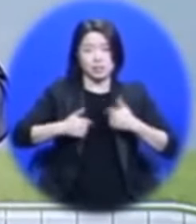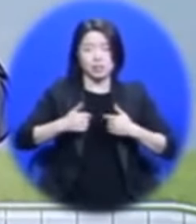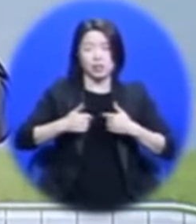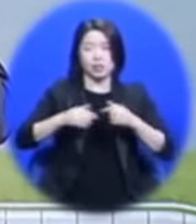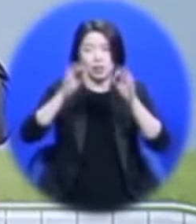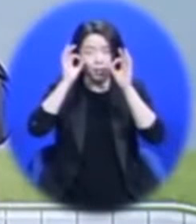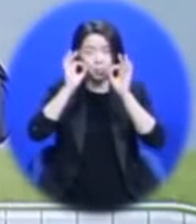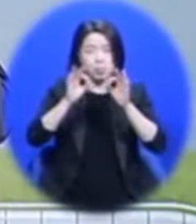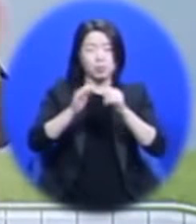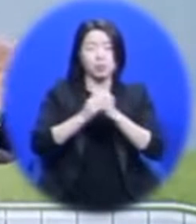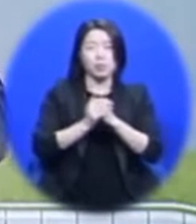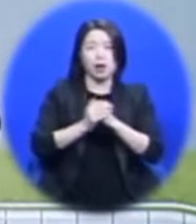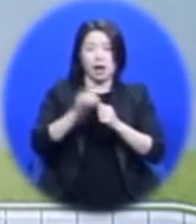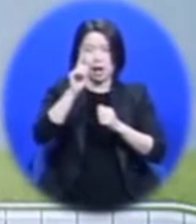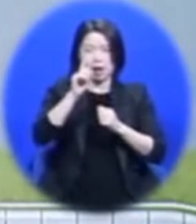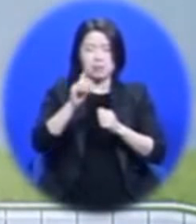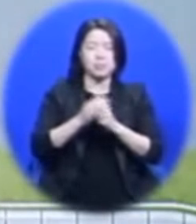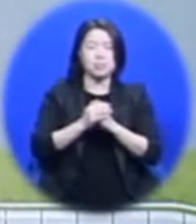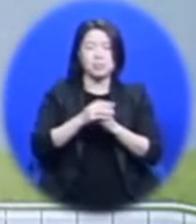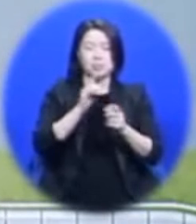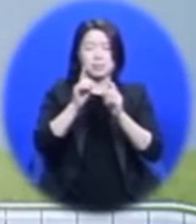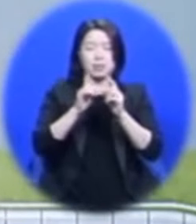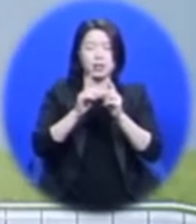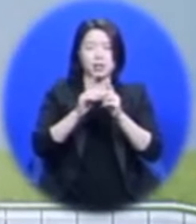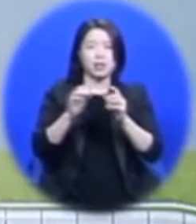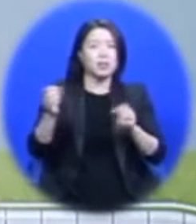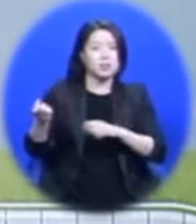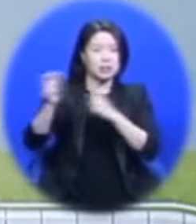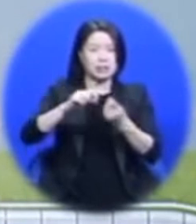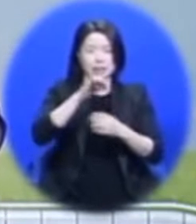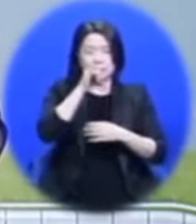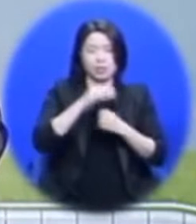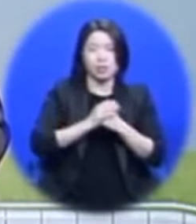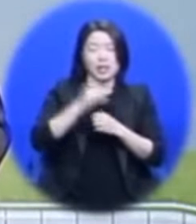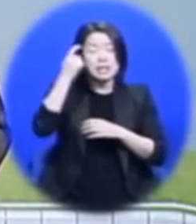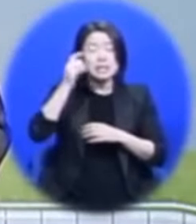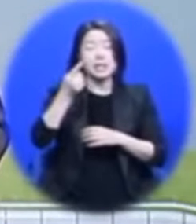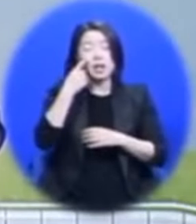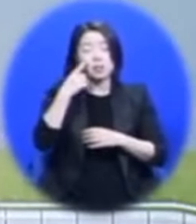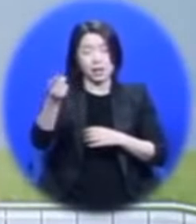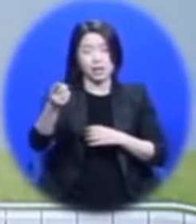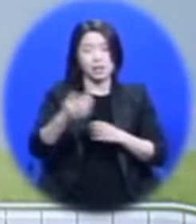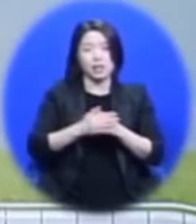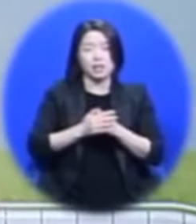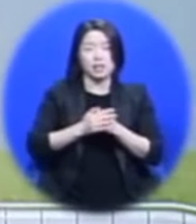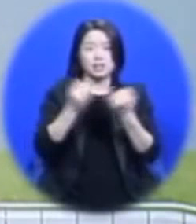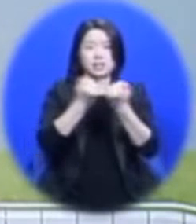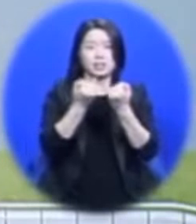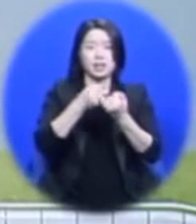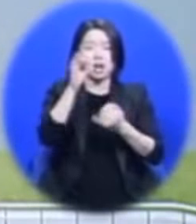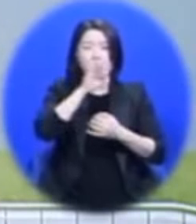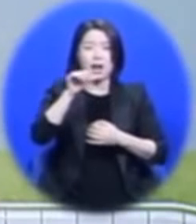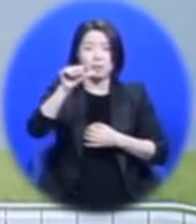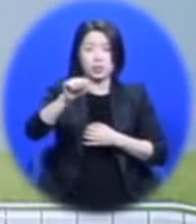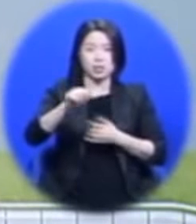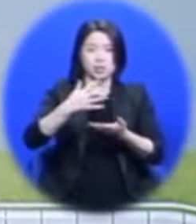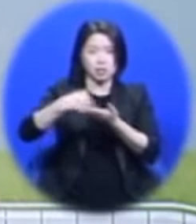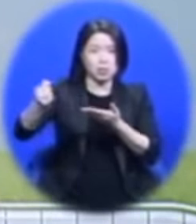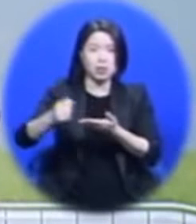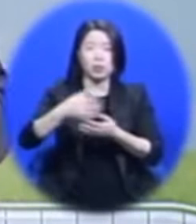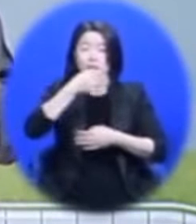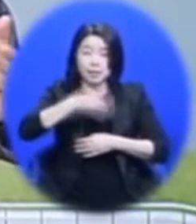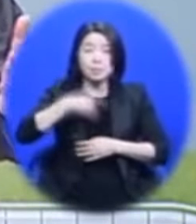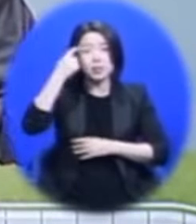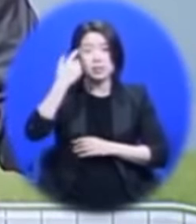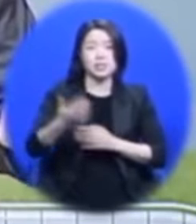일거에 그냥 찬물을 끼얹었습니다. 양 씨 생각해 보세요. 당신이 암돼지 다섯 마리 그렇게 뺏기고 얼마나 힘들었냐.